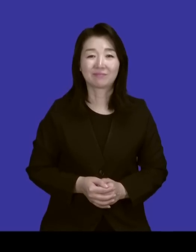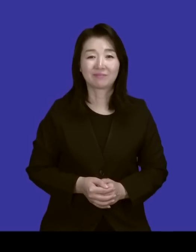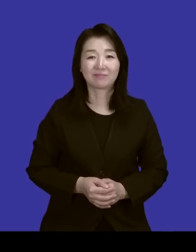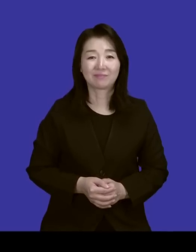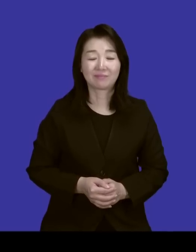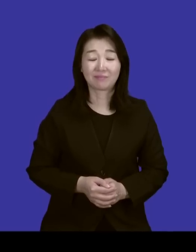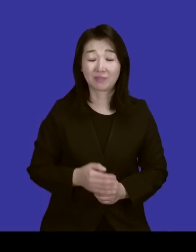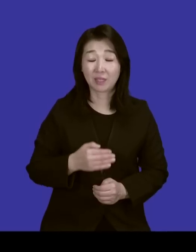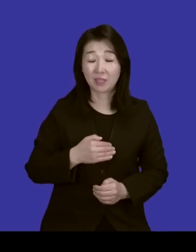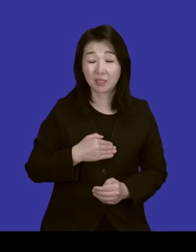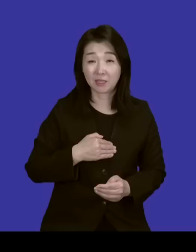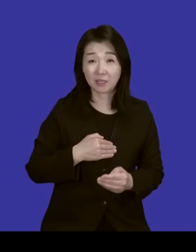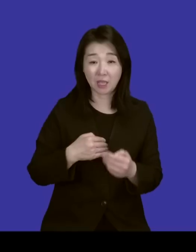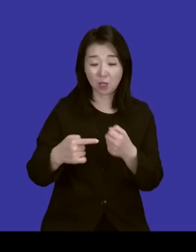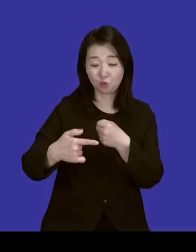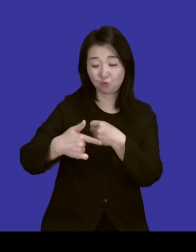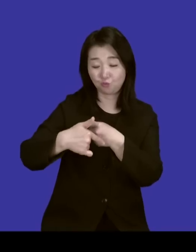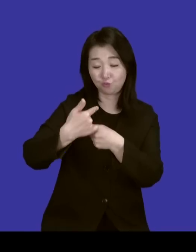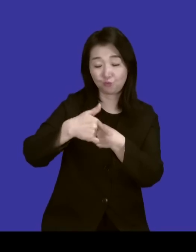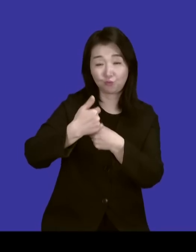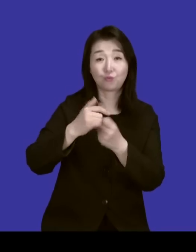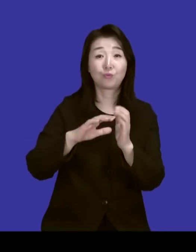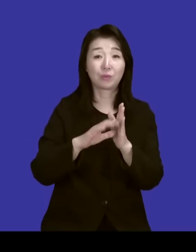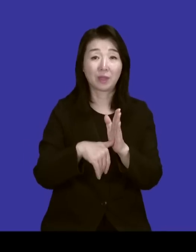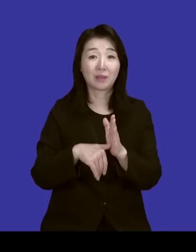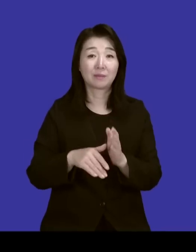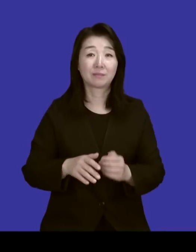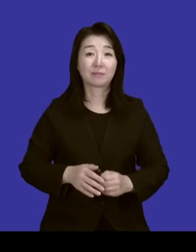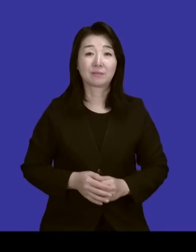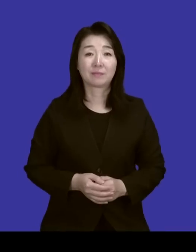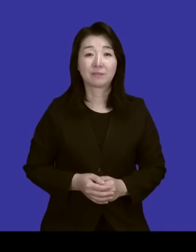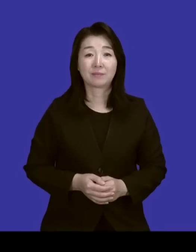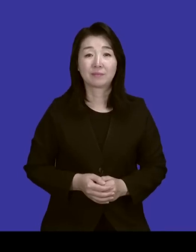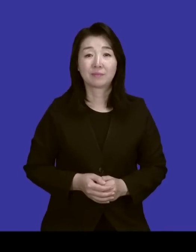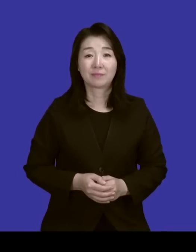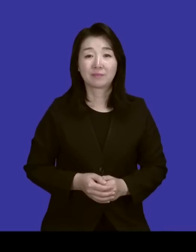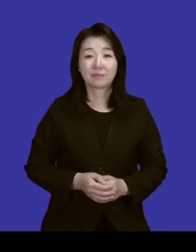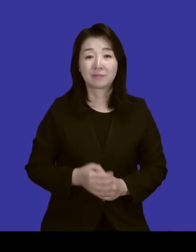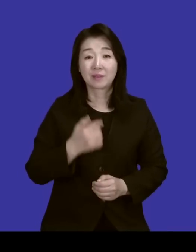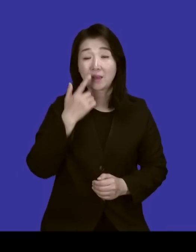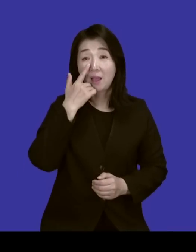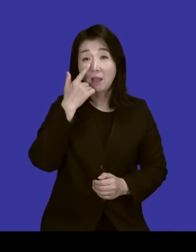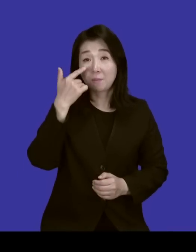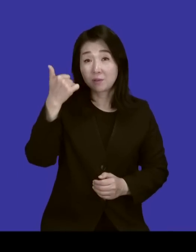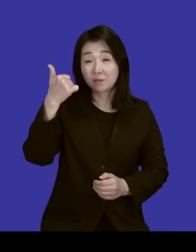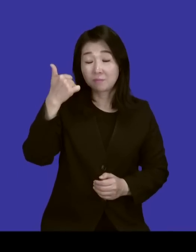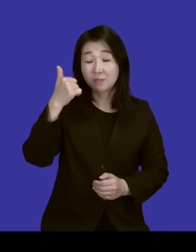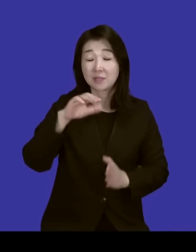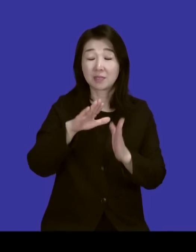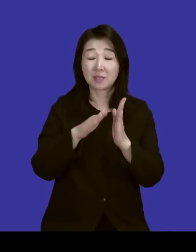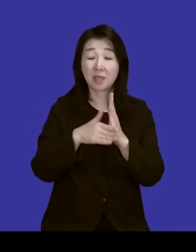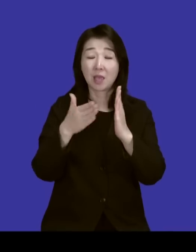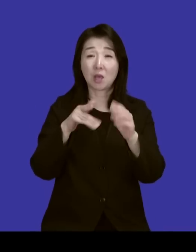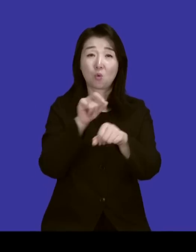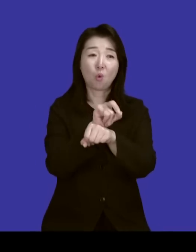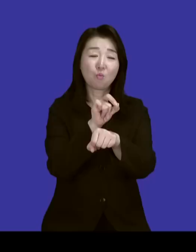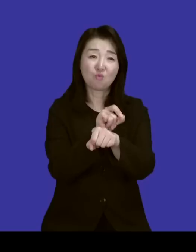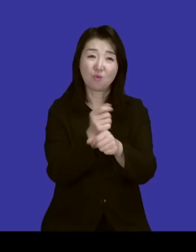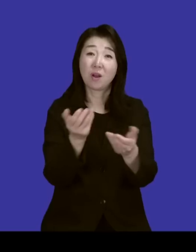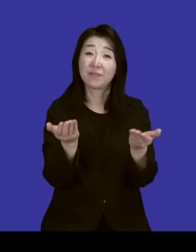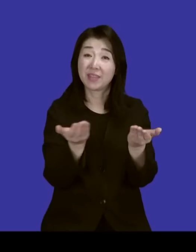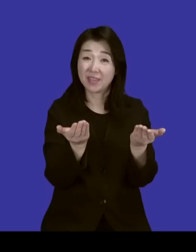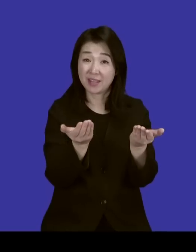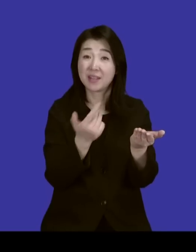제가 국민학교 6학년 때, 네. 초등학교 6학년 때 네. 아버님이 이제 그 당시에 공무원 하다가 예.